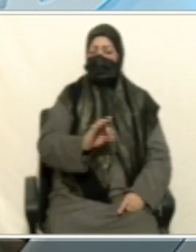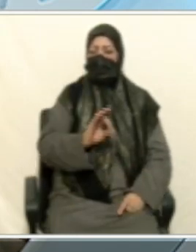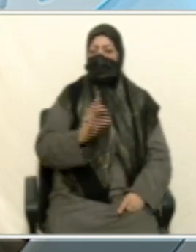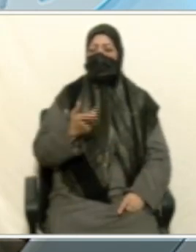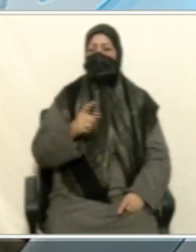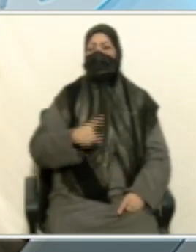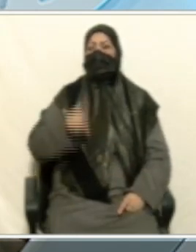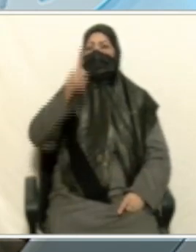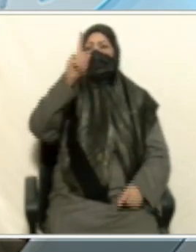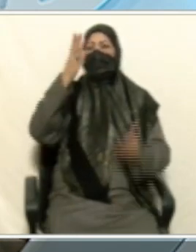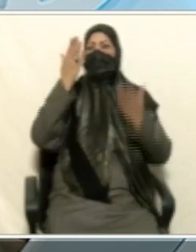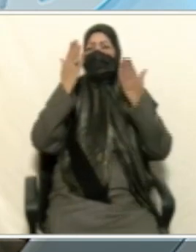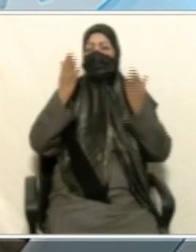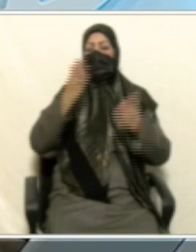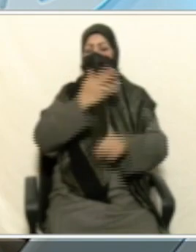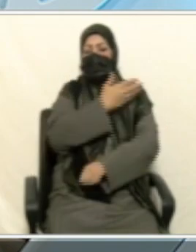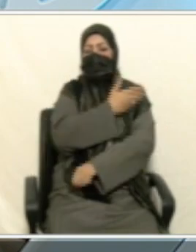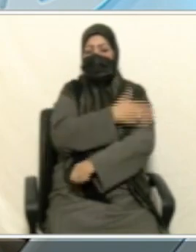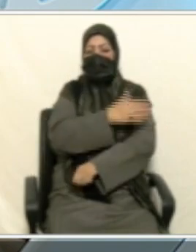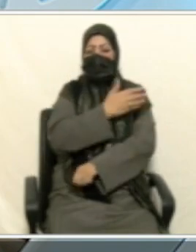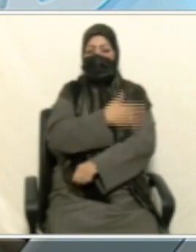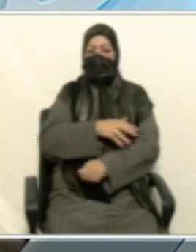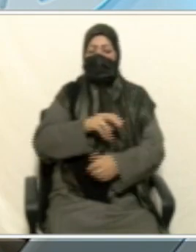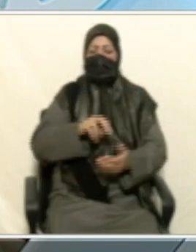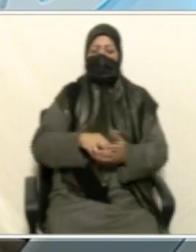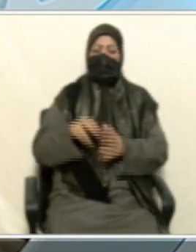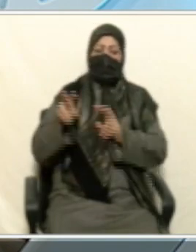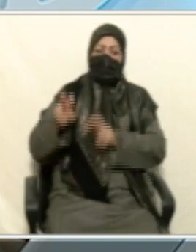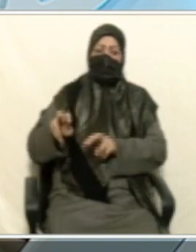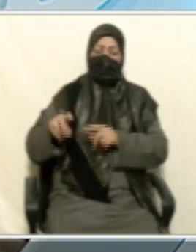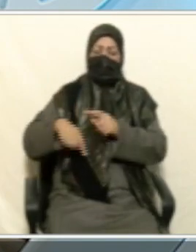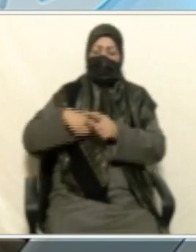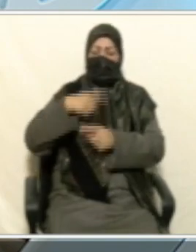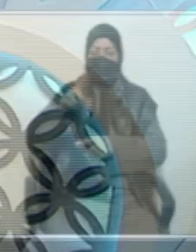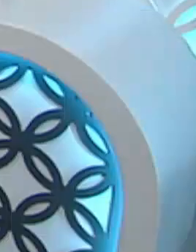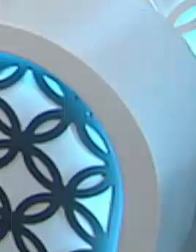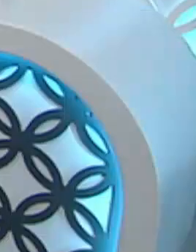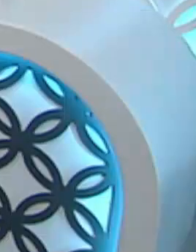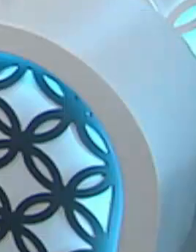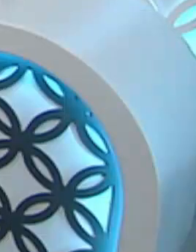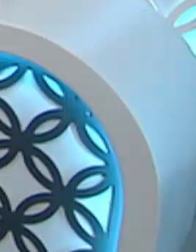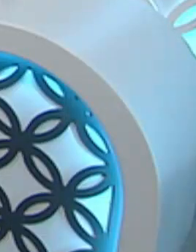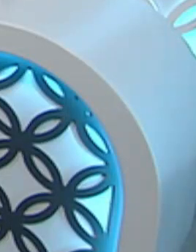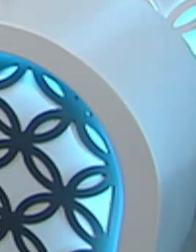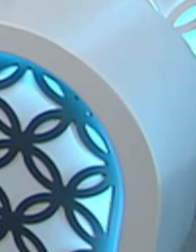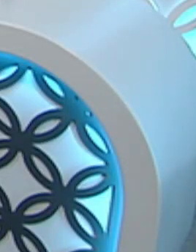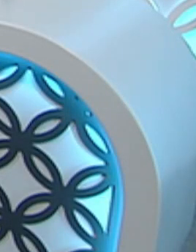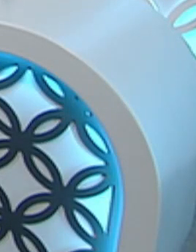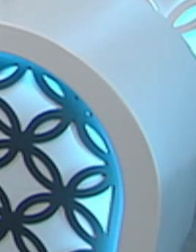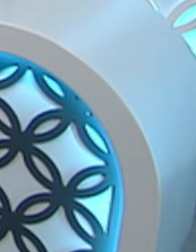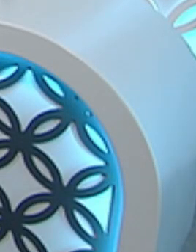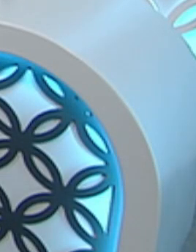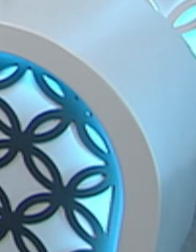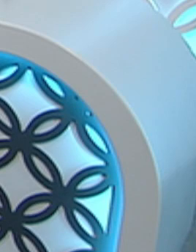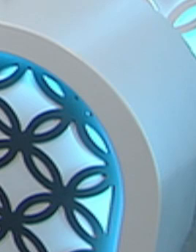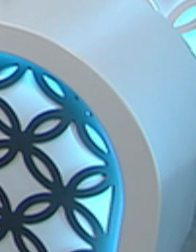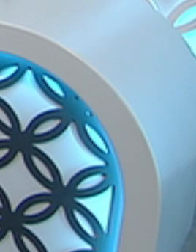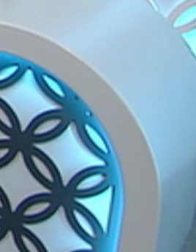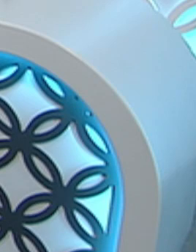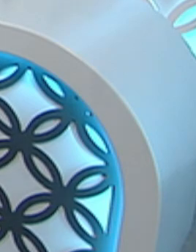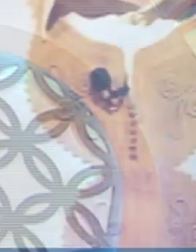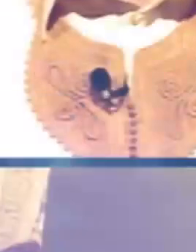ننتقل إلى فاصل إعلاني ونعود بعده إن شاء الله تعالى. نستأجرهم ونأخذ